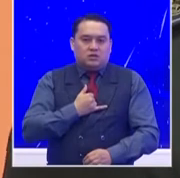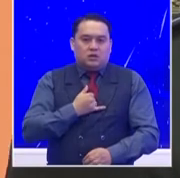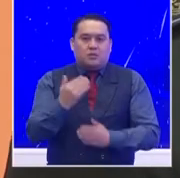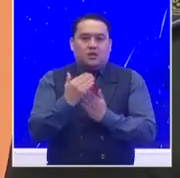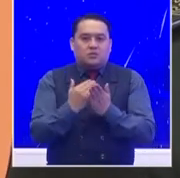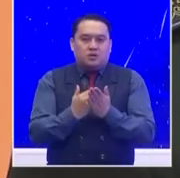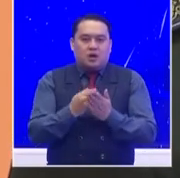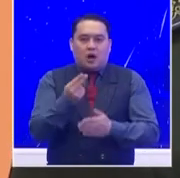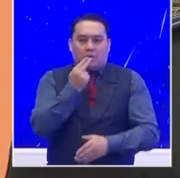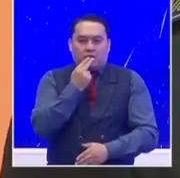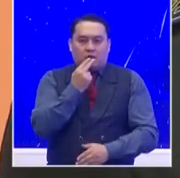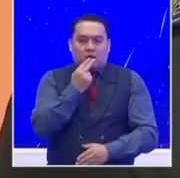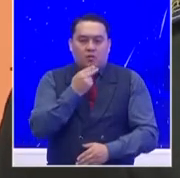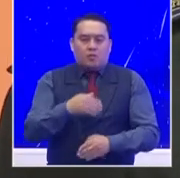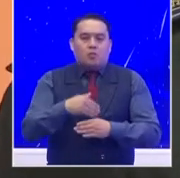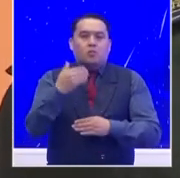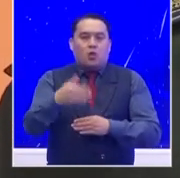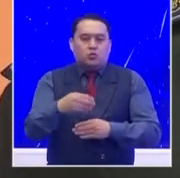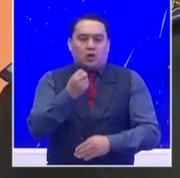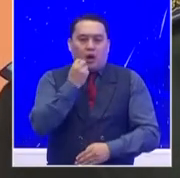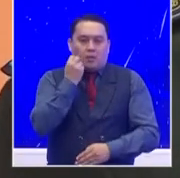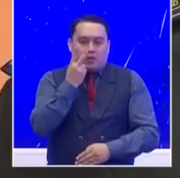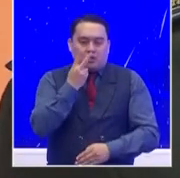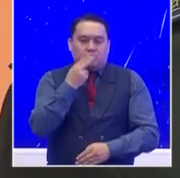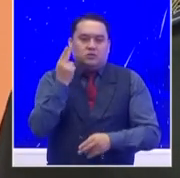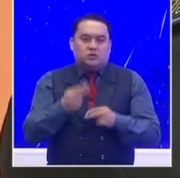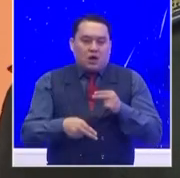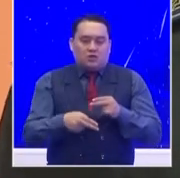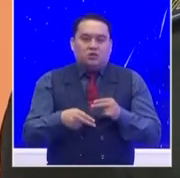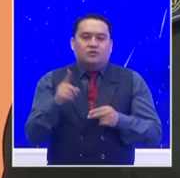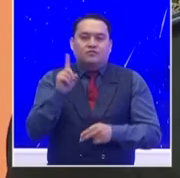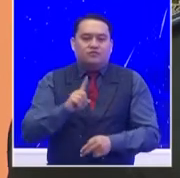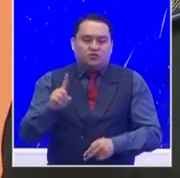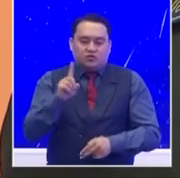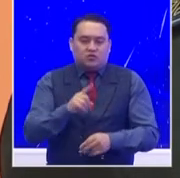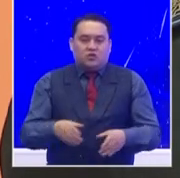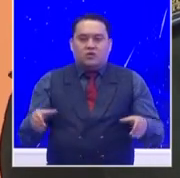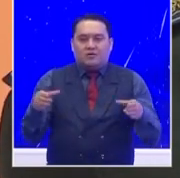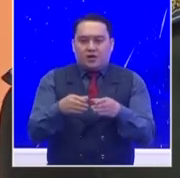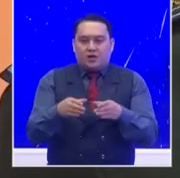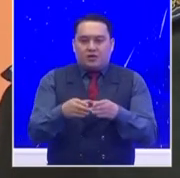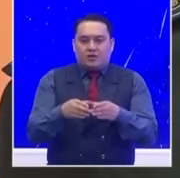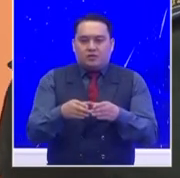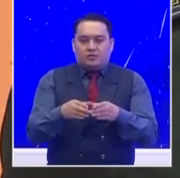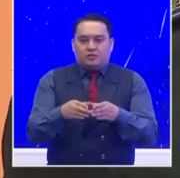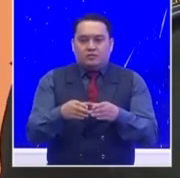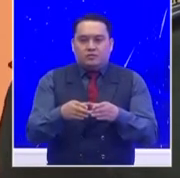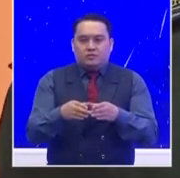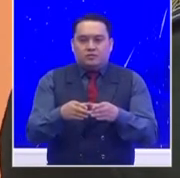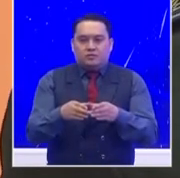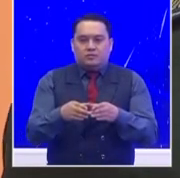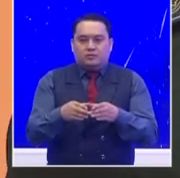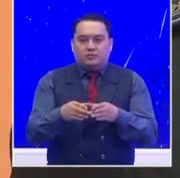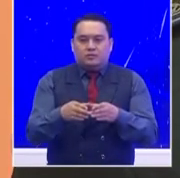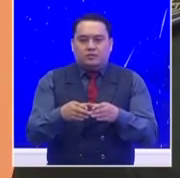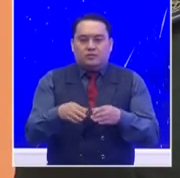обед после обеда у нас в 1:30 общее построение обеденный развед развод после обильного развода мы убиваем